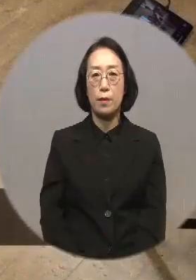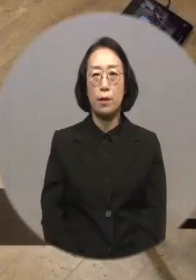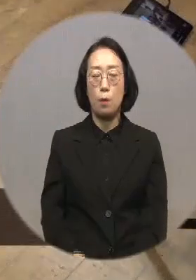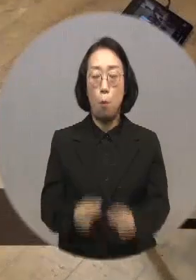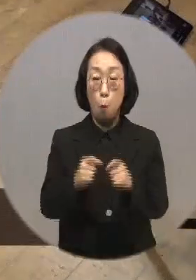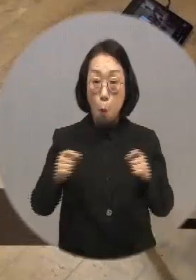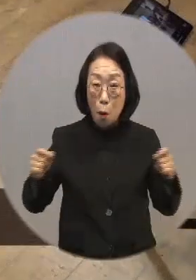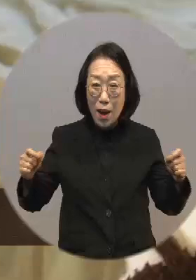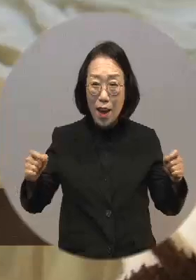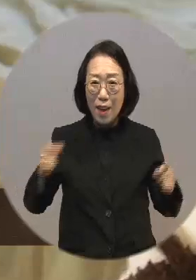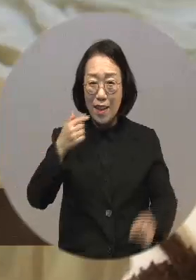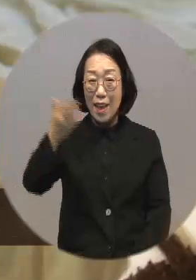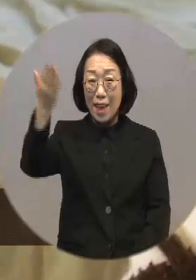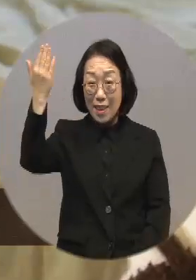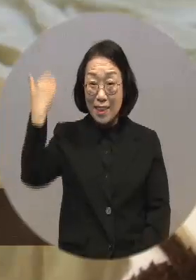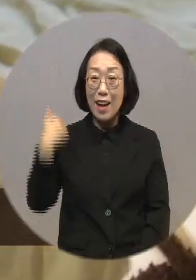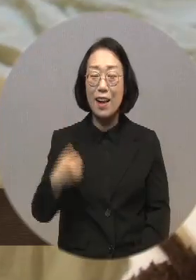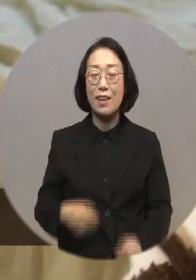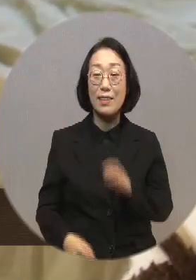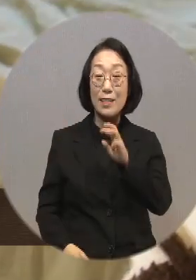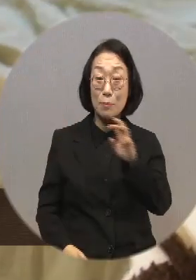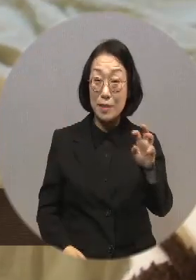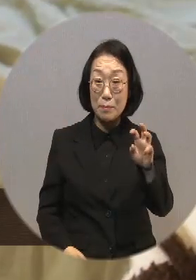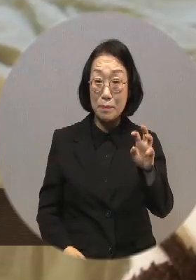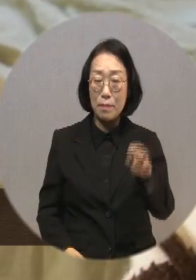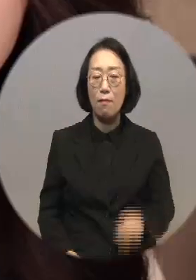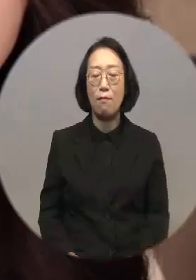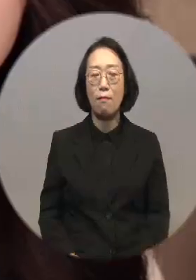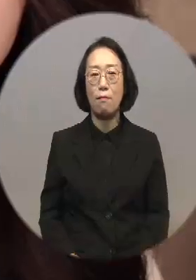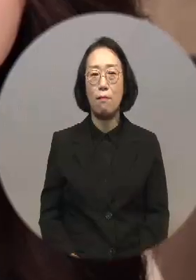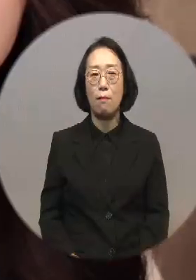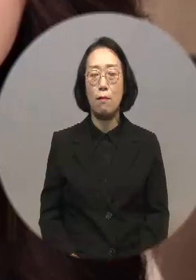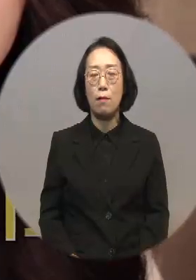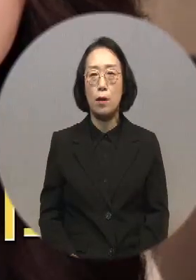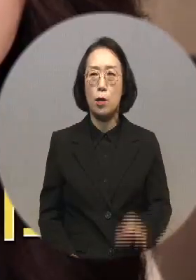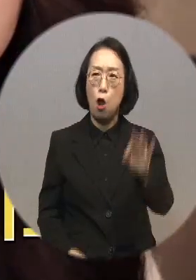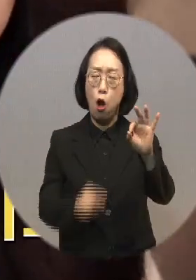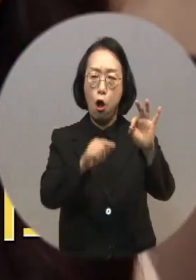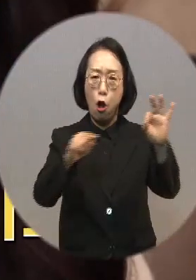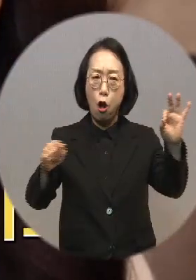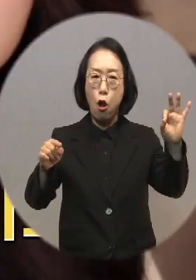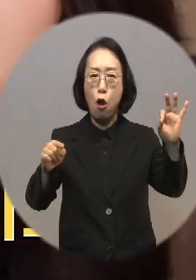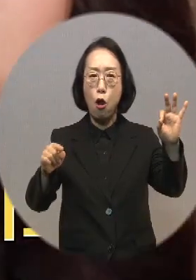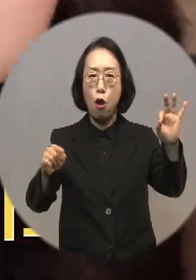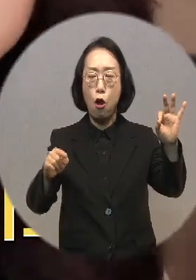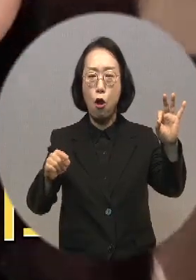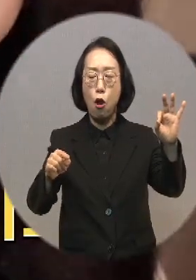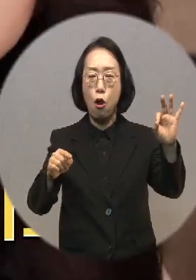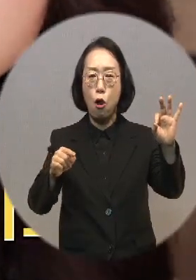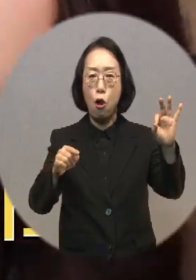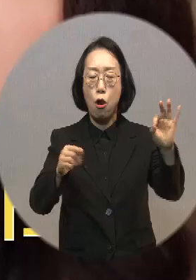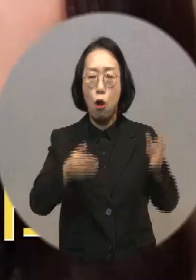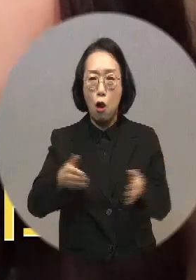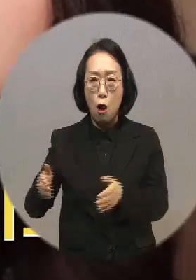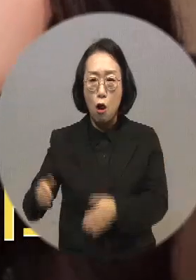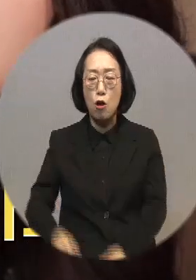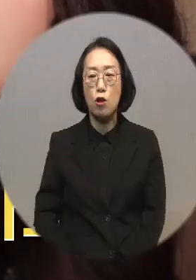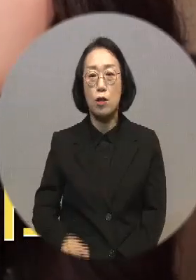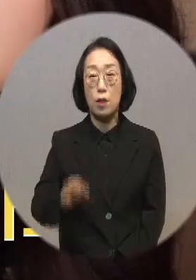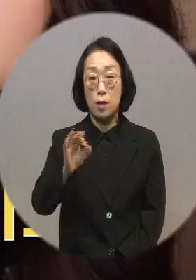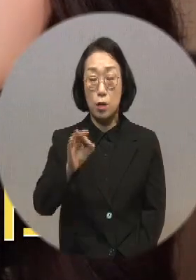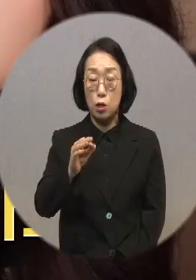살아야 30살을 살거든요. 네. 오래 살아야 그러면은 한 10명이나 12명 정도 나아야지만 그래도